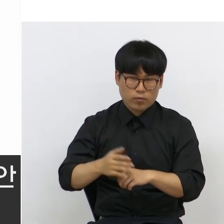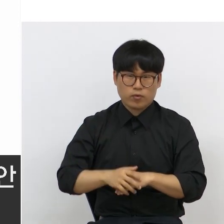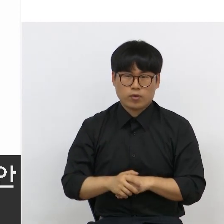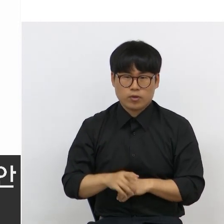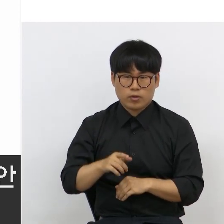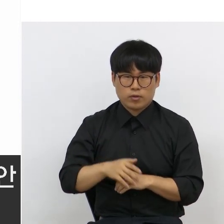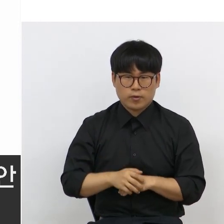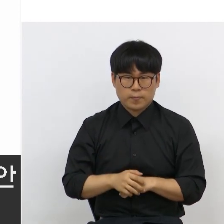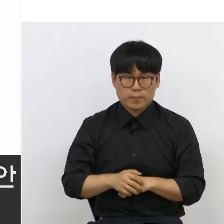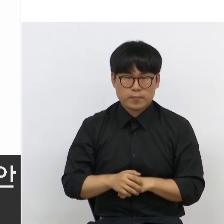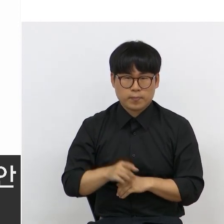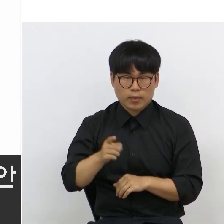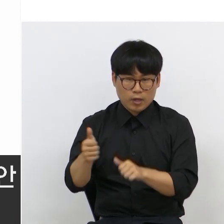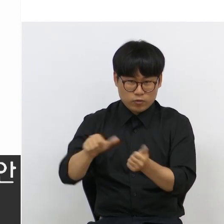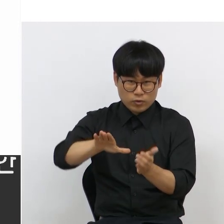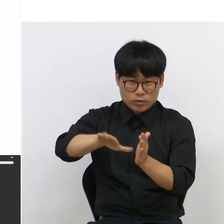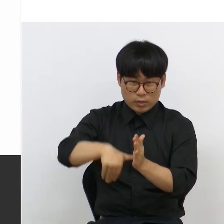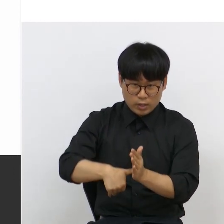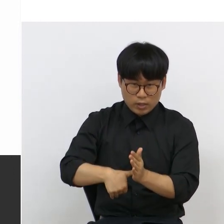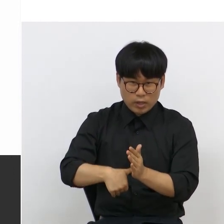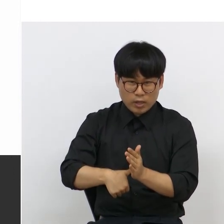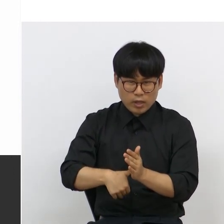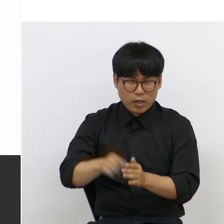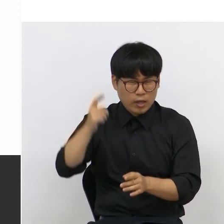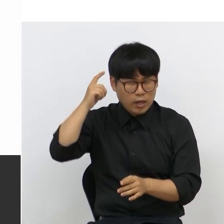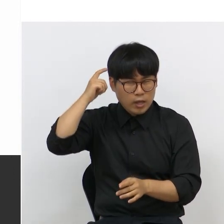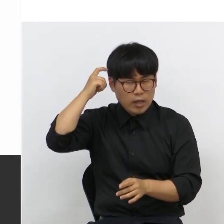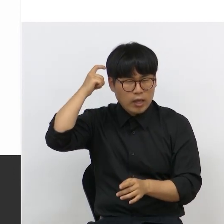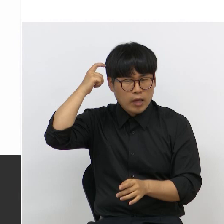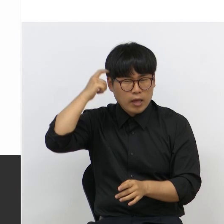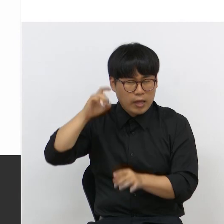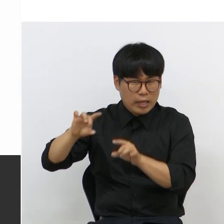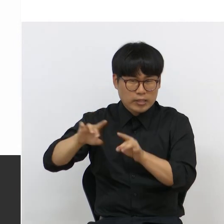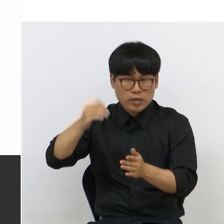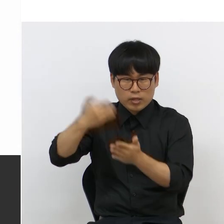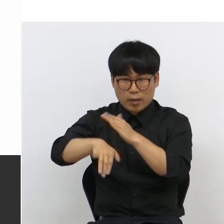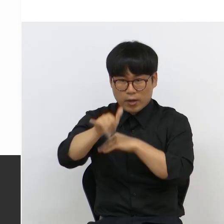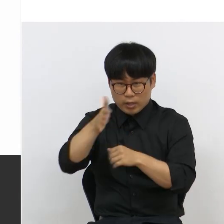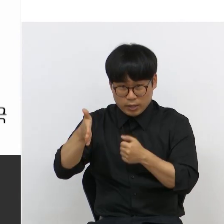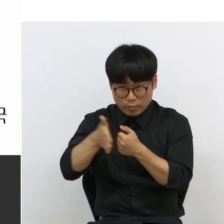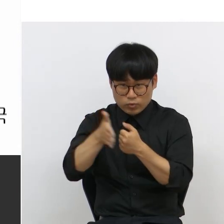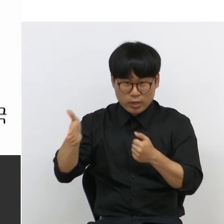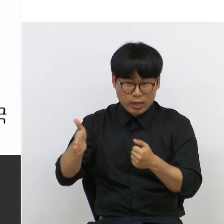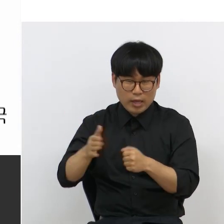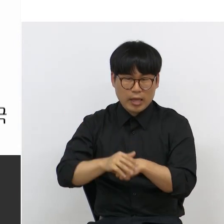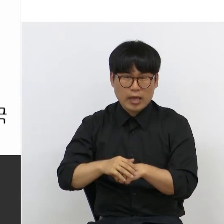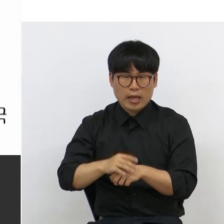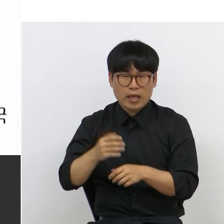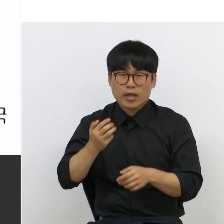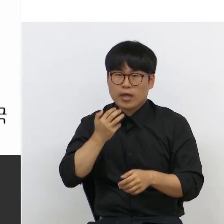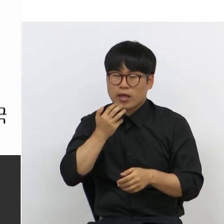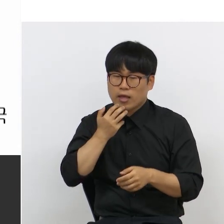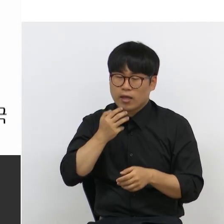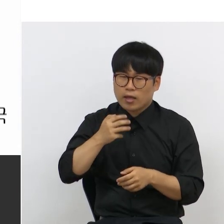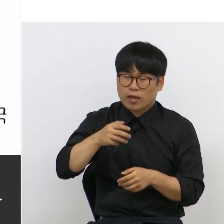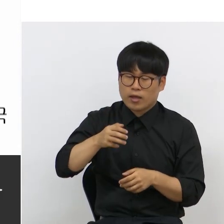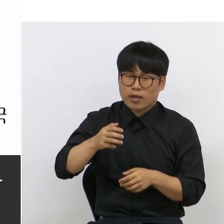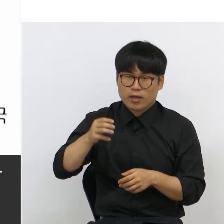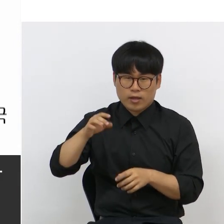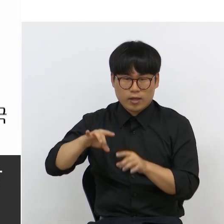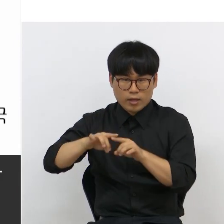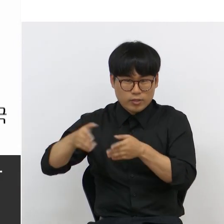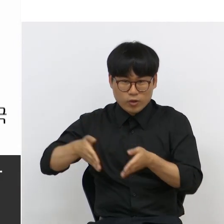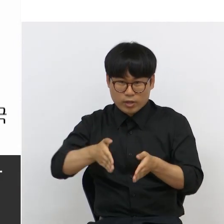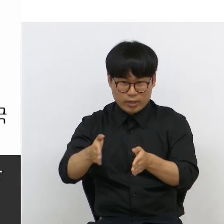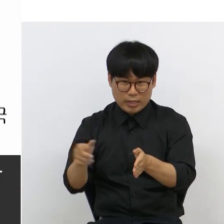그렇지만 이 신경계가 퇴화했을 때 그래도 신경계는 좀 남아 있으니까 여기 보시다시피 전극을 넣어주게 되면 그 전극을 통해서 직접